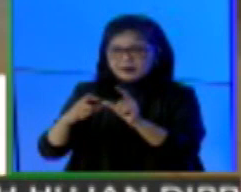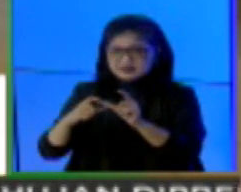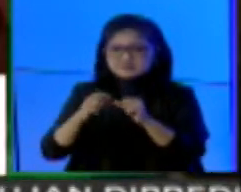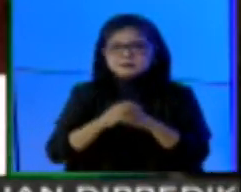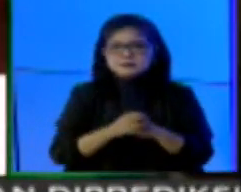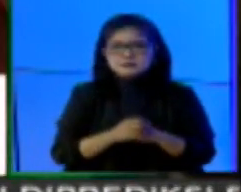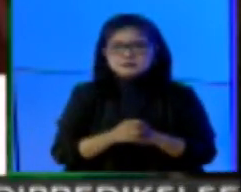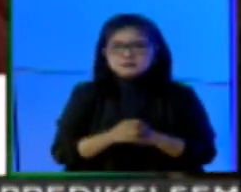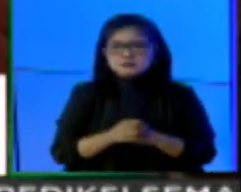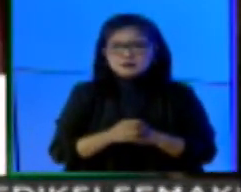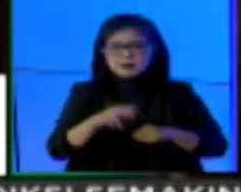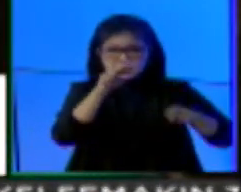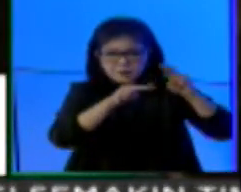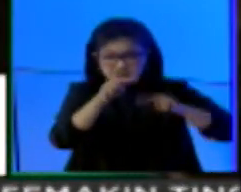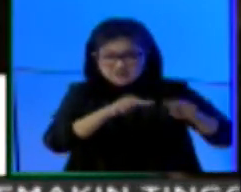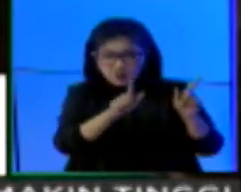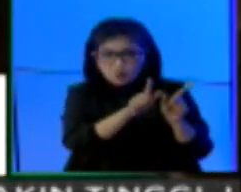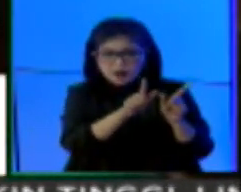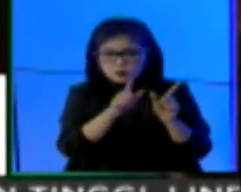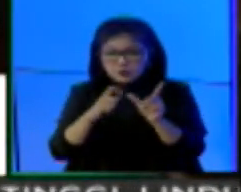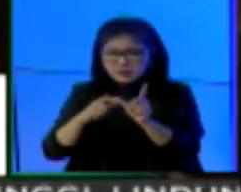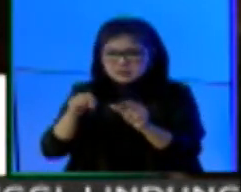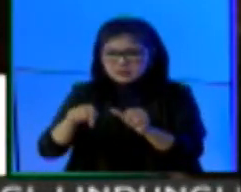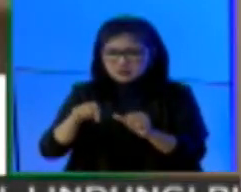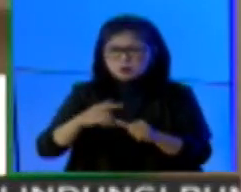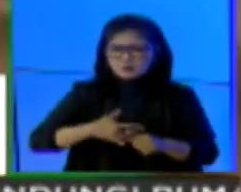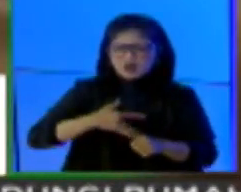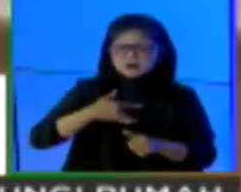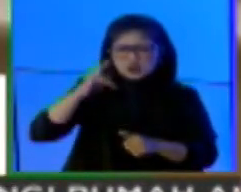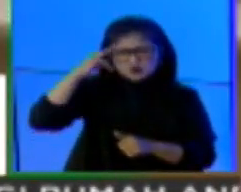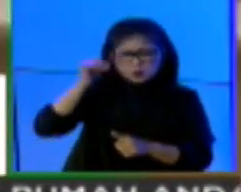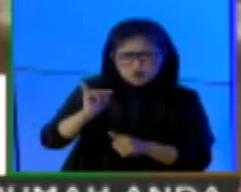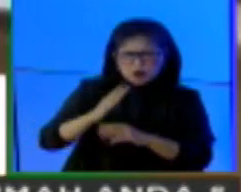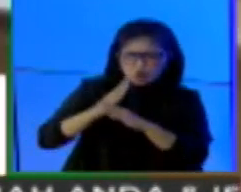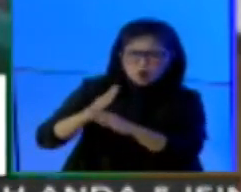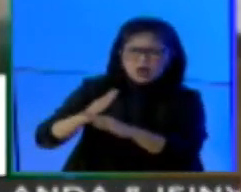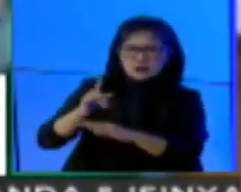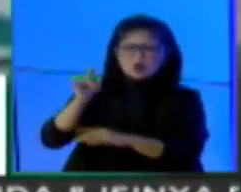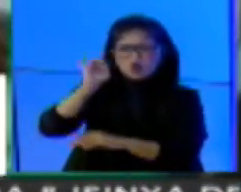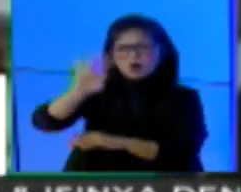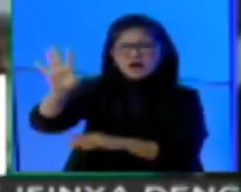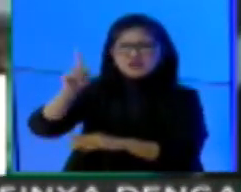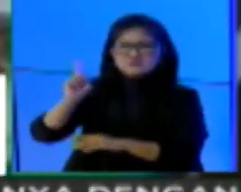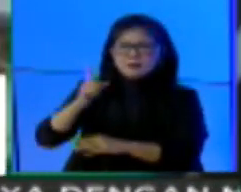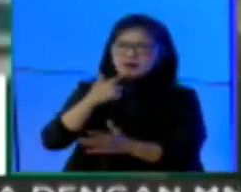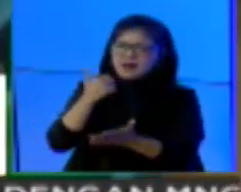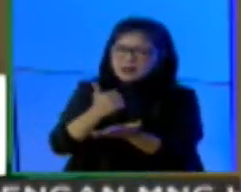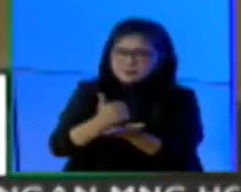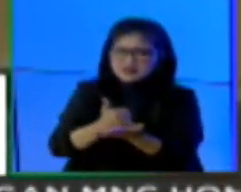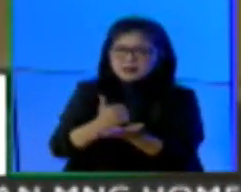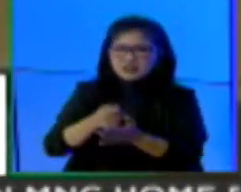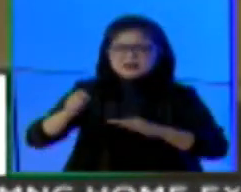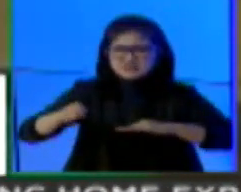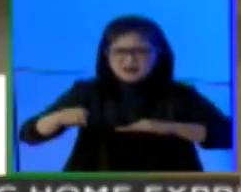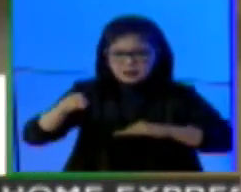Hasil pemeriksaan, Wahyu mengakui sulit menolak bertemu pihak-pihak lain yang mempunyai kepentingan. Dalam sidang tersebut, Wahyu mengakui melakukan